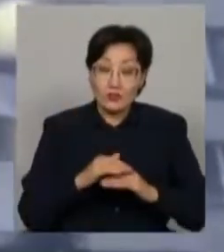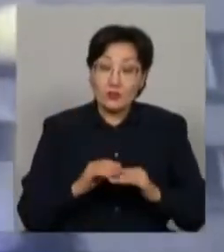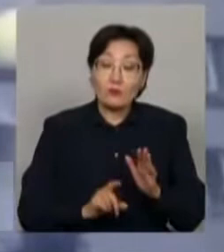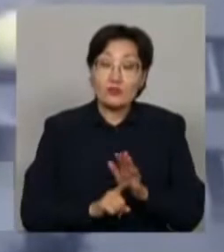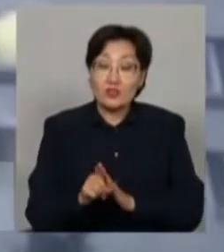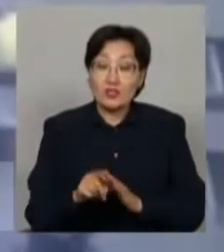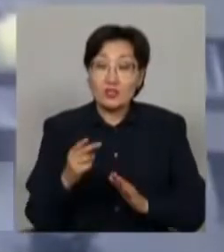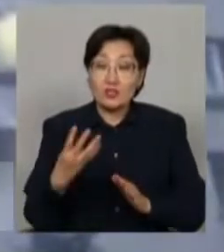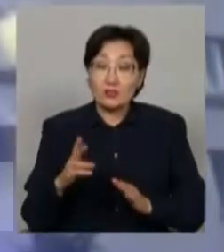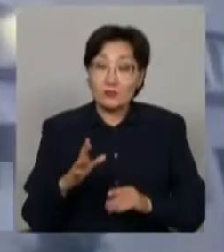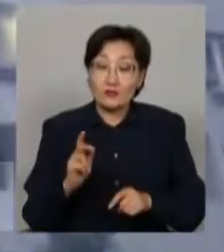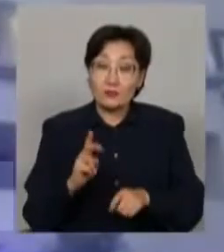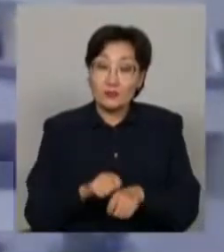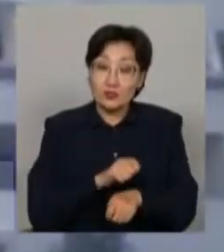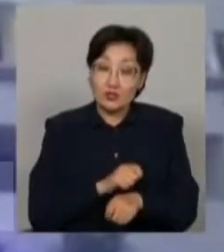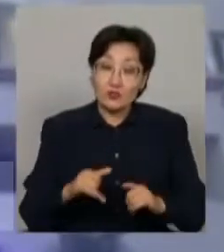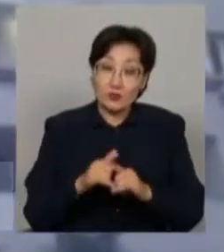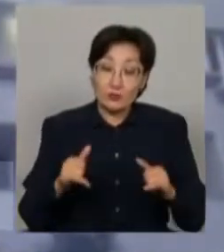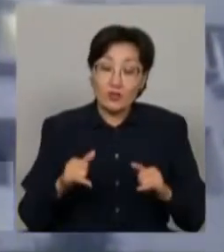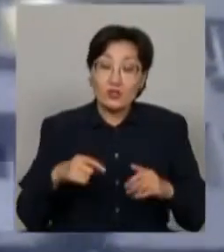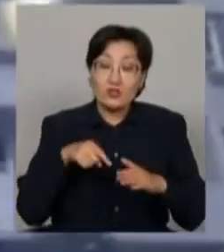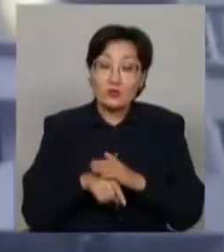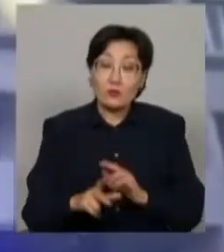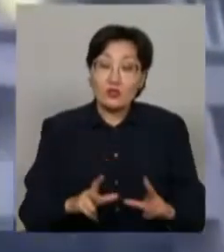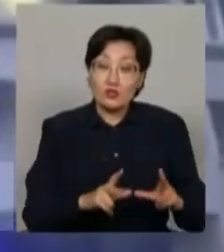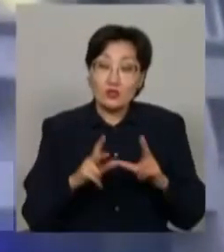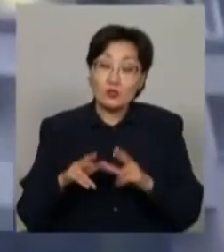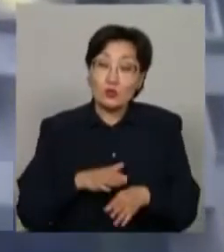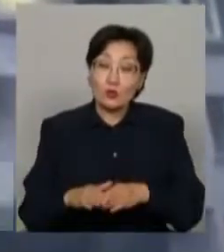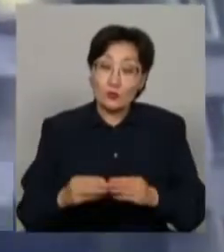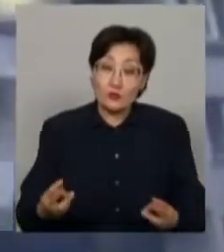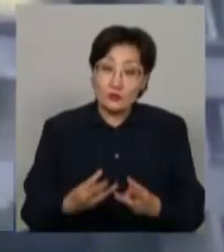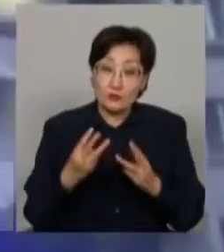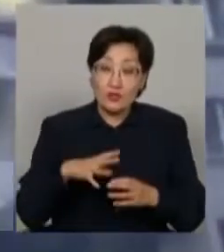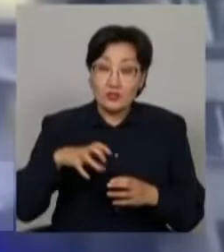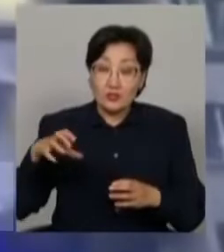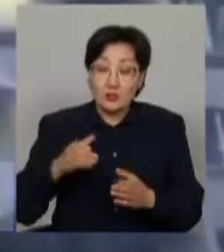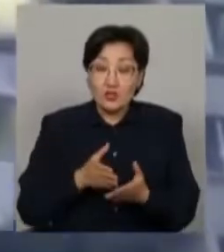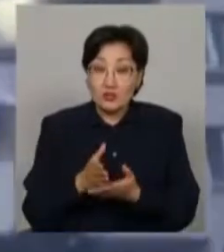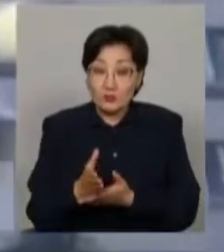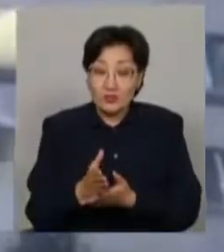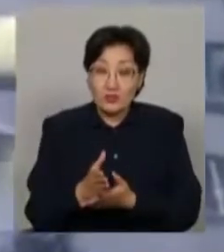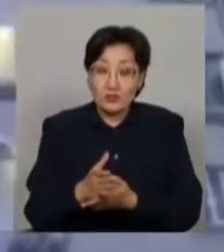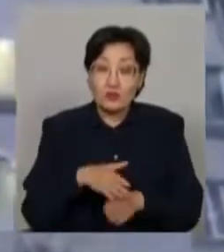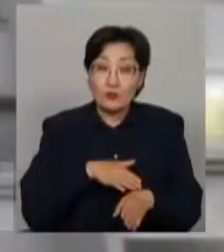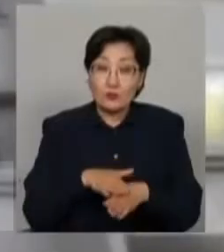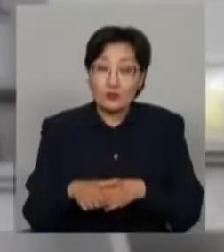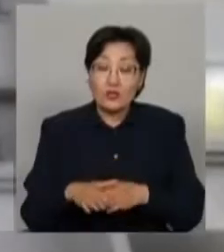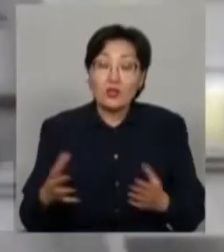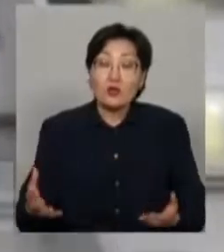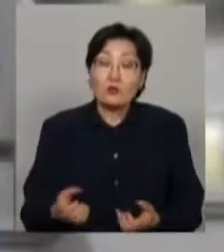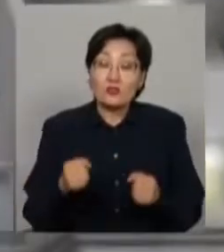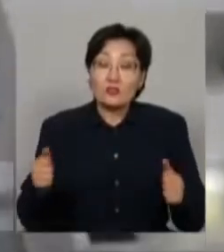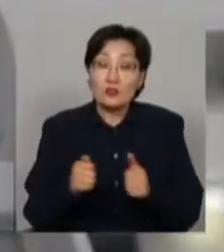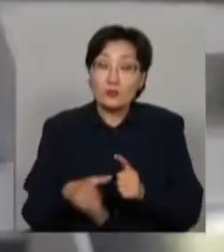тұтанып, 40 шаршы метрді жалмаған. Пәтердегі жиһаздар да толығымен өртеніп кетіпті. Қою түтін бүкіл кіреберісті алған соң құтқарушылар сол